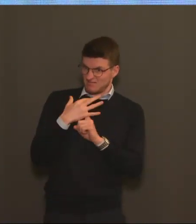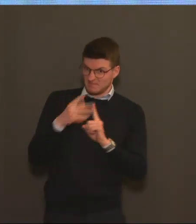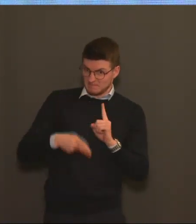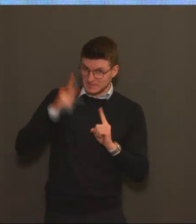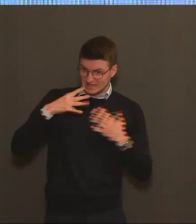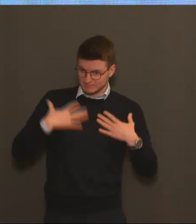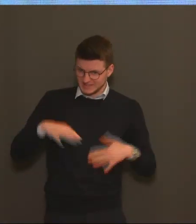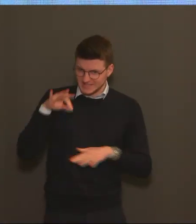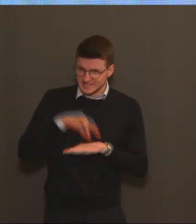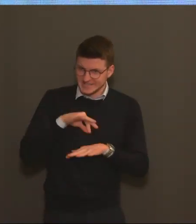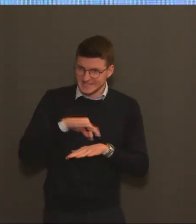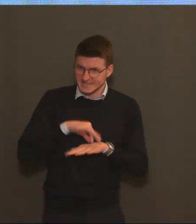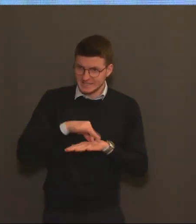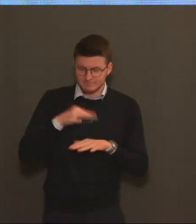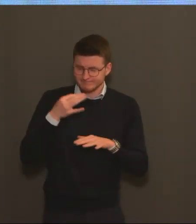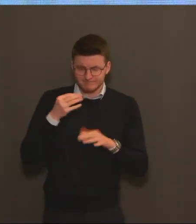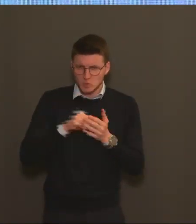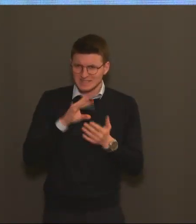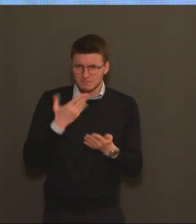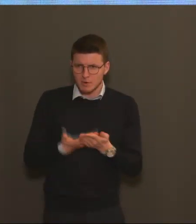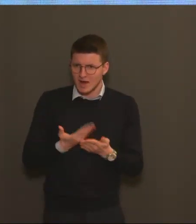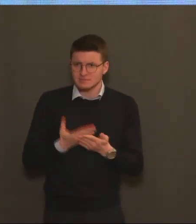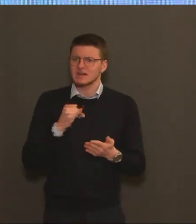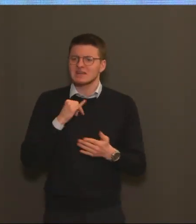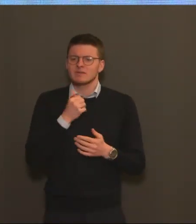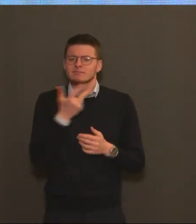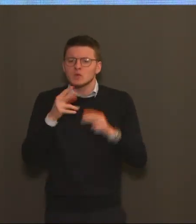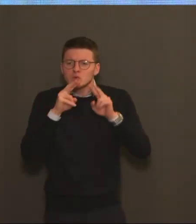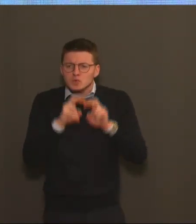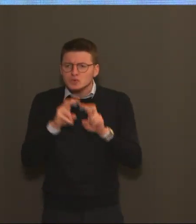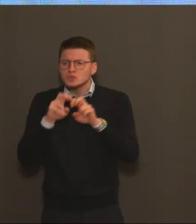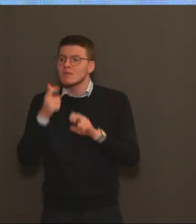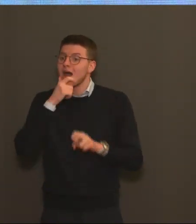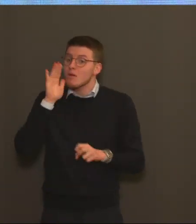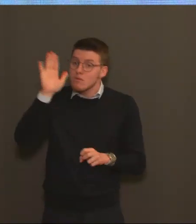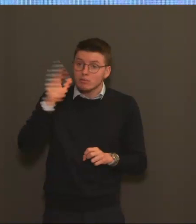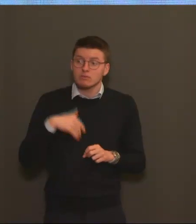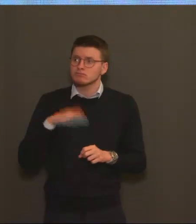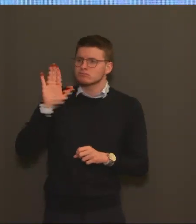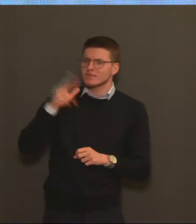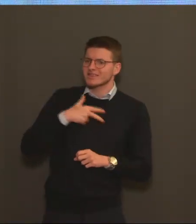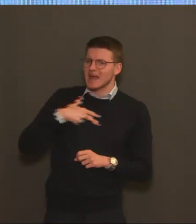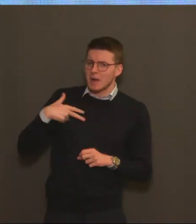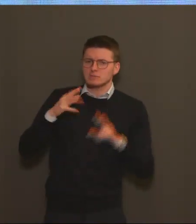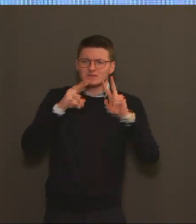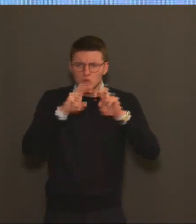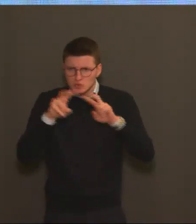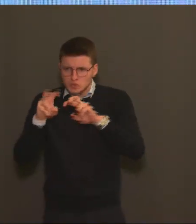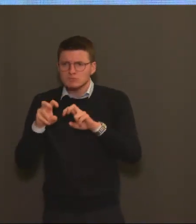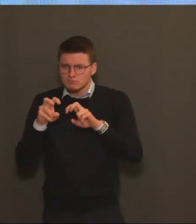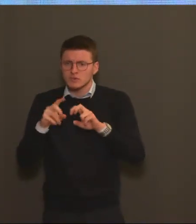uit Engeland en nu ook uit Denemarken, die aantonen dat een besmetting met de Britse variant een grotere kans geeft